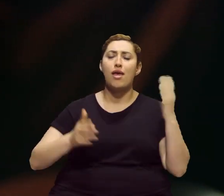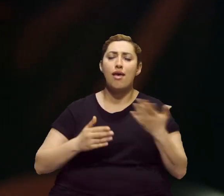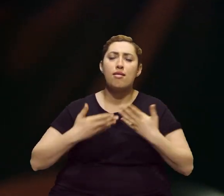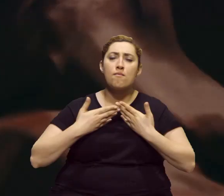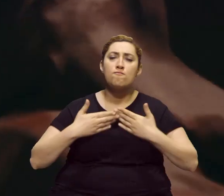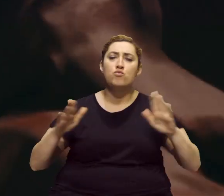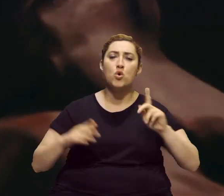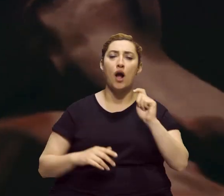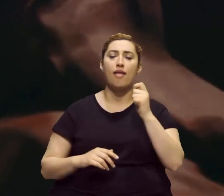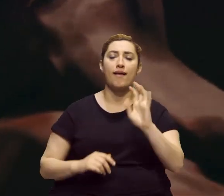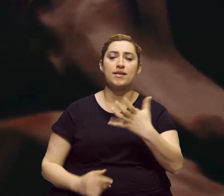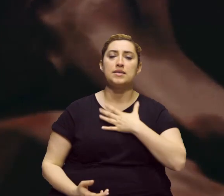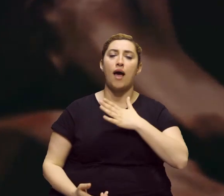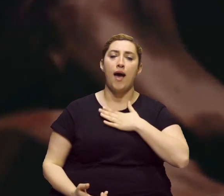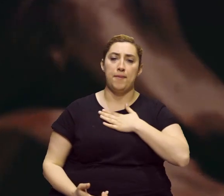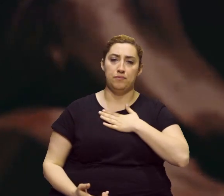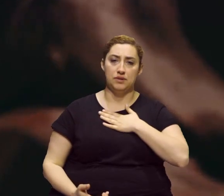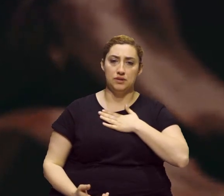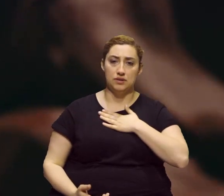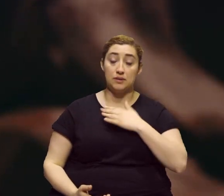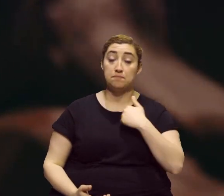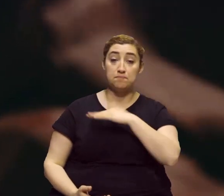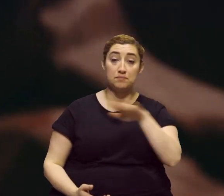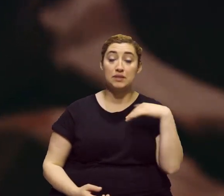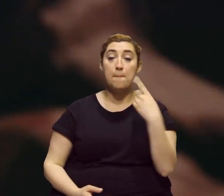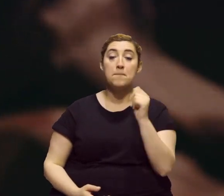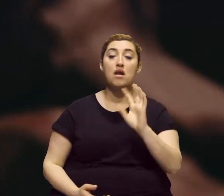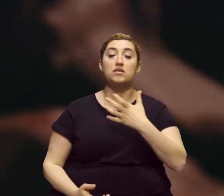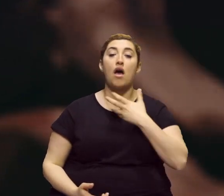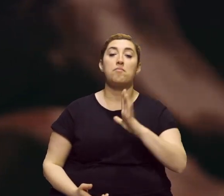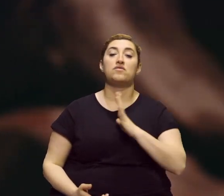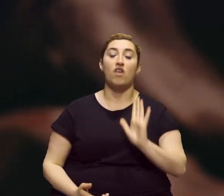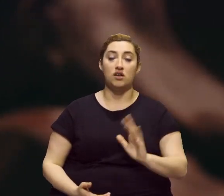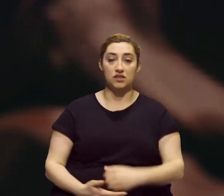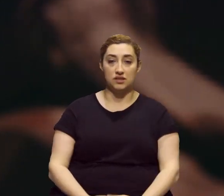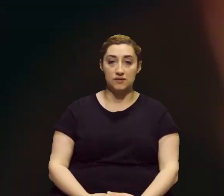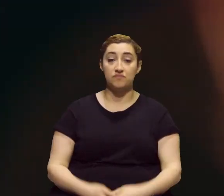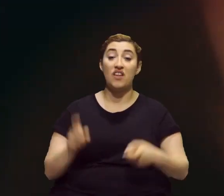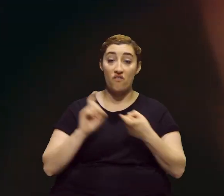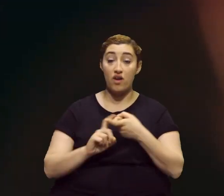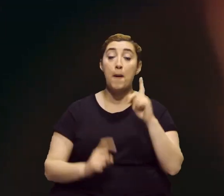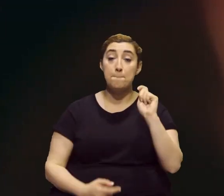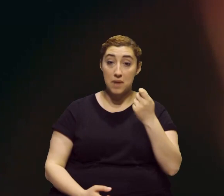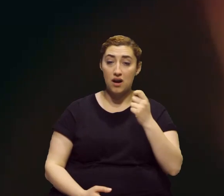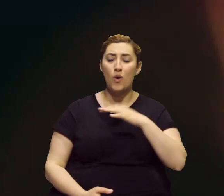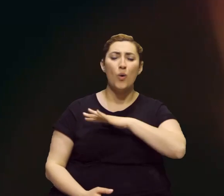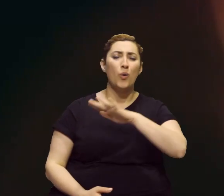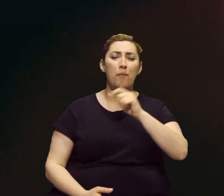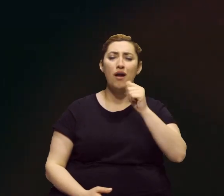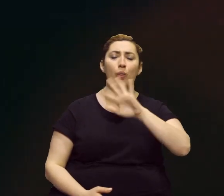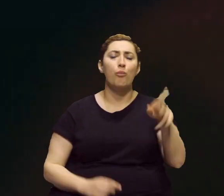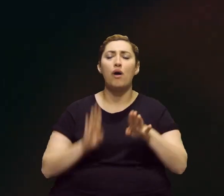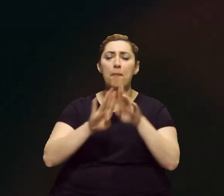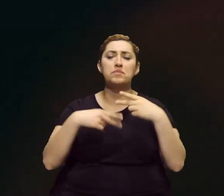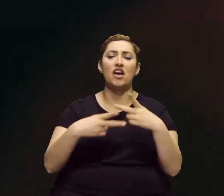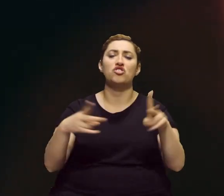en büyük anahtarına sahibiz. Biz paraya sahibiz. Ve para bütün kapıları